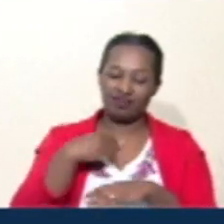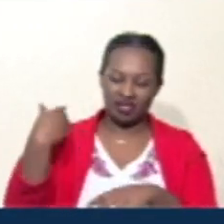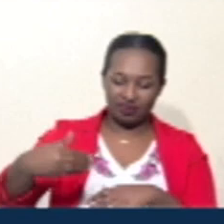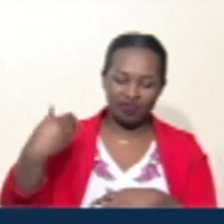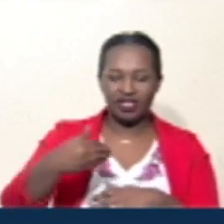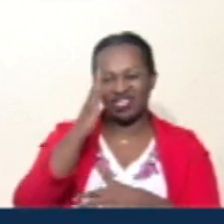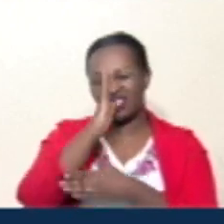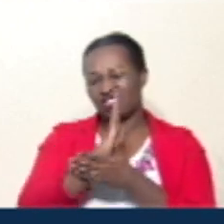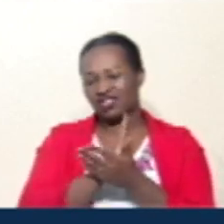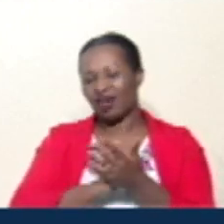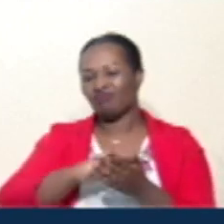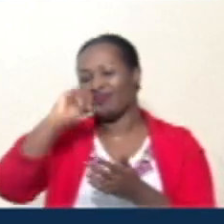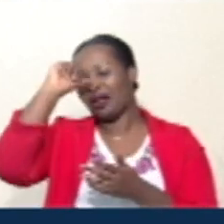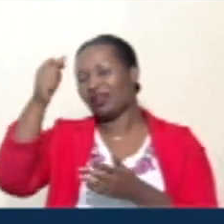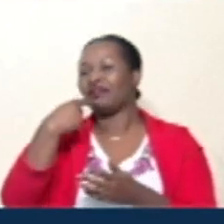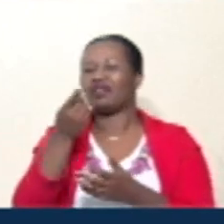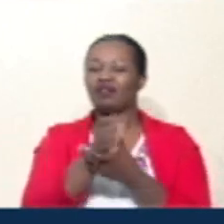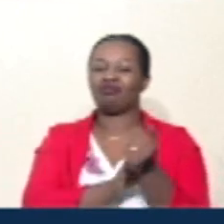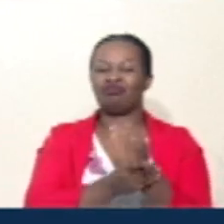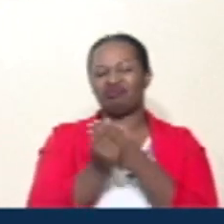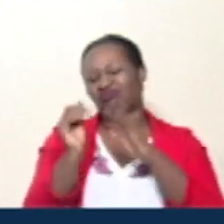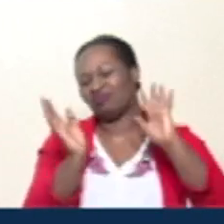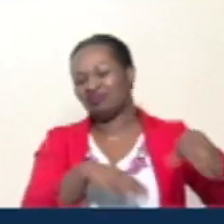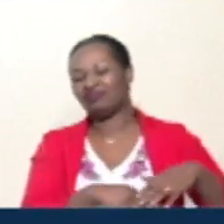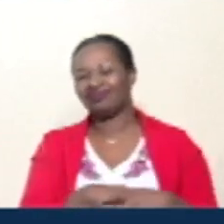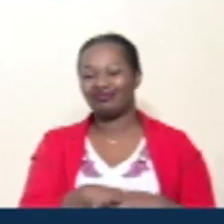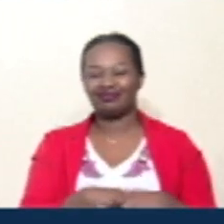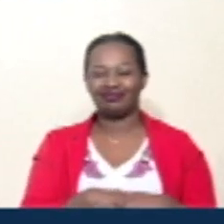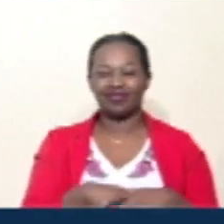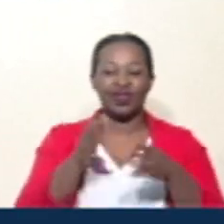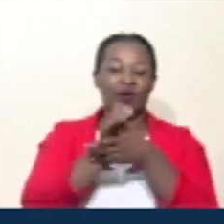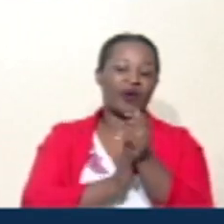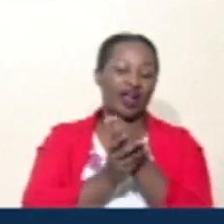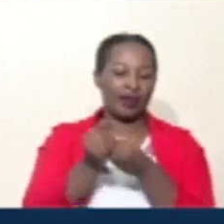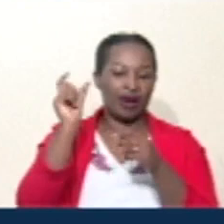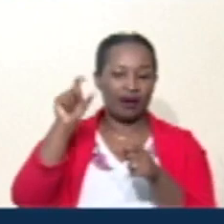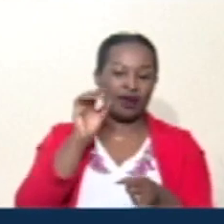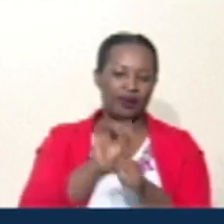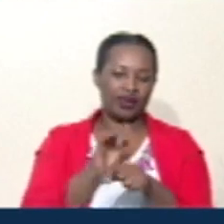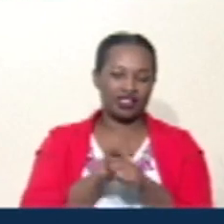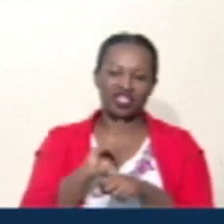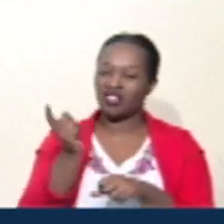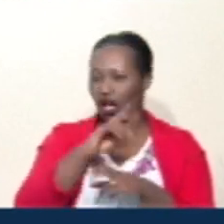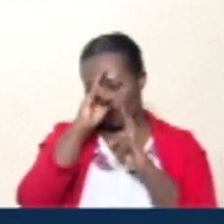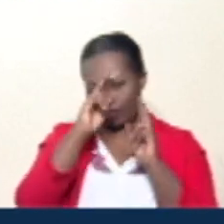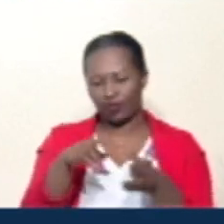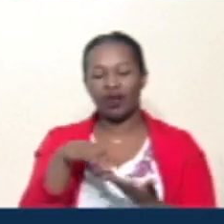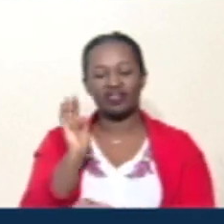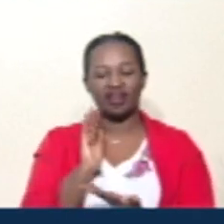abantu badahoka ku muco wo gukaraba intoki. Gukaraba ntabwo abantu benshi bakunda kubiha